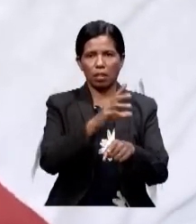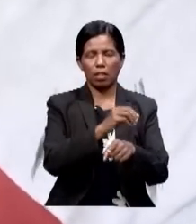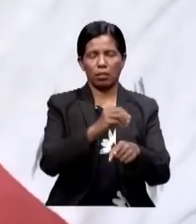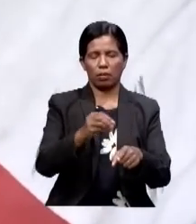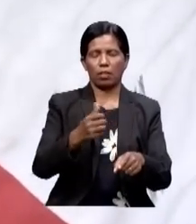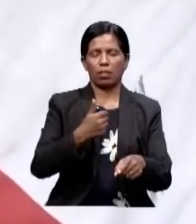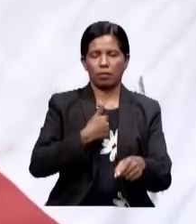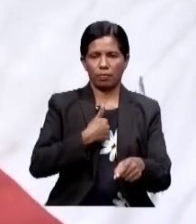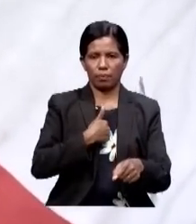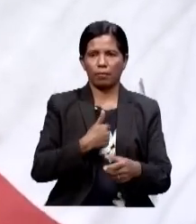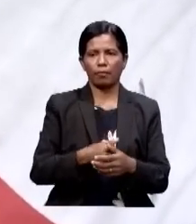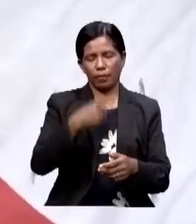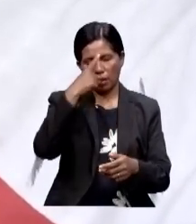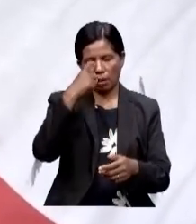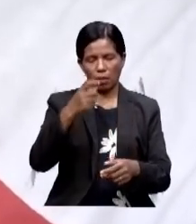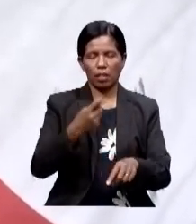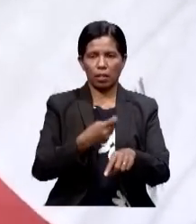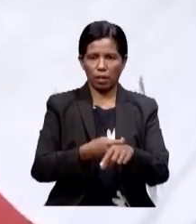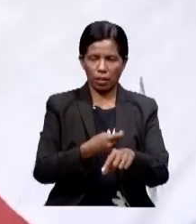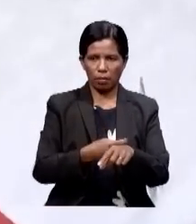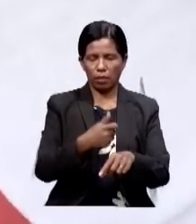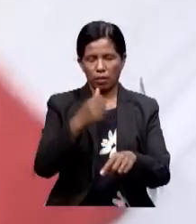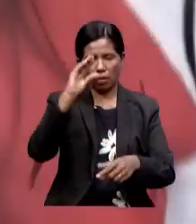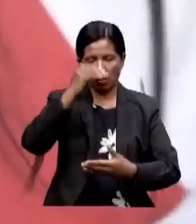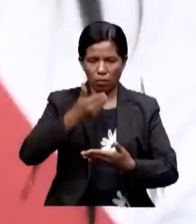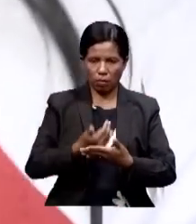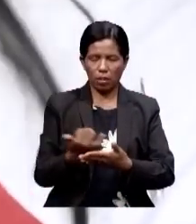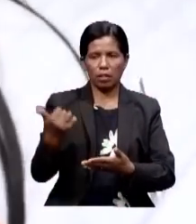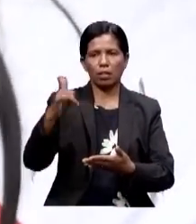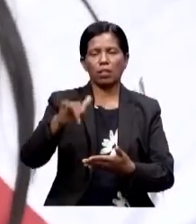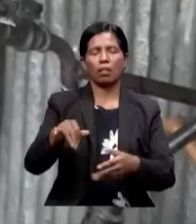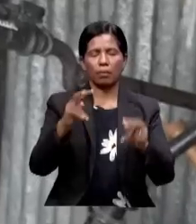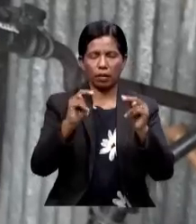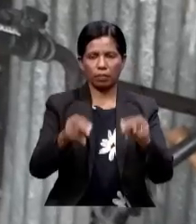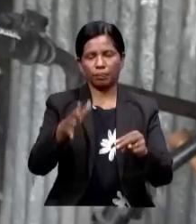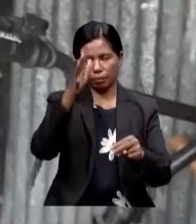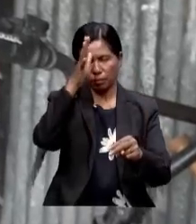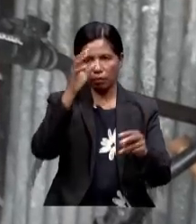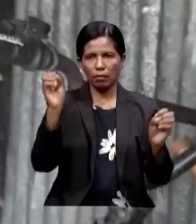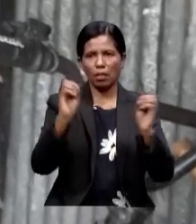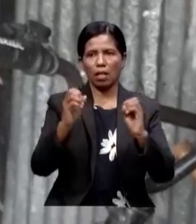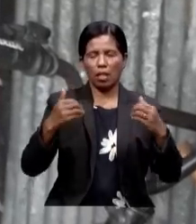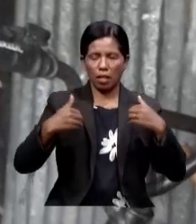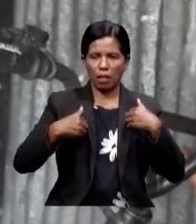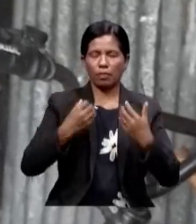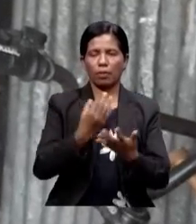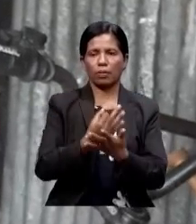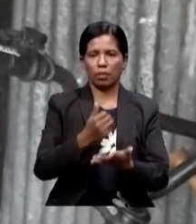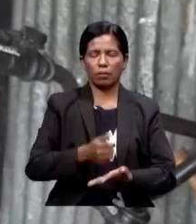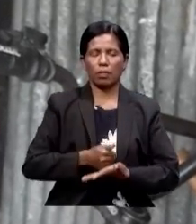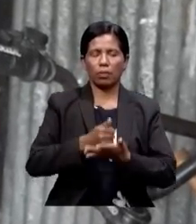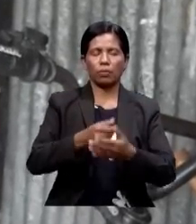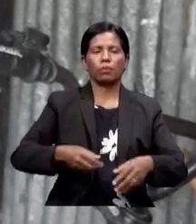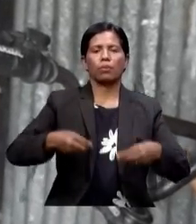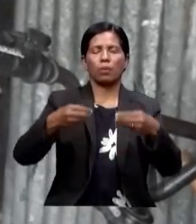an rasik tambe he tempo ruma wan sira precisa inang ne laia osa ho di hatamba wan sira